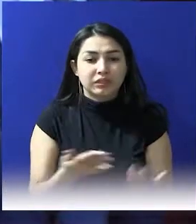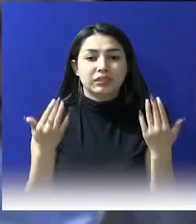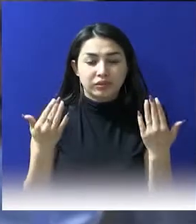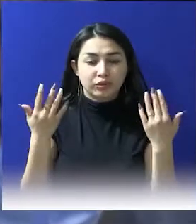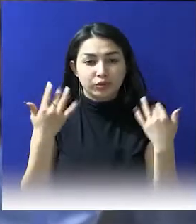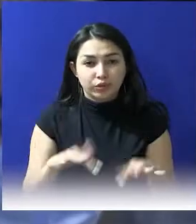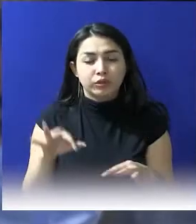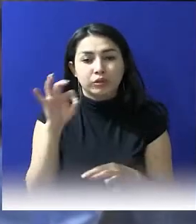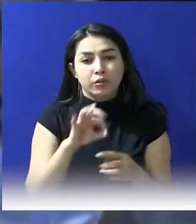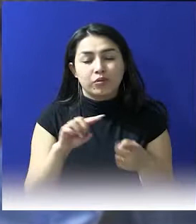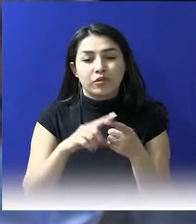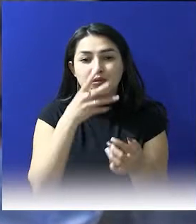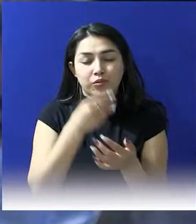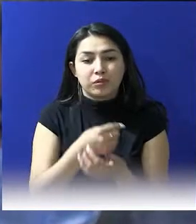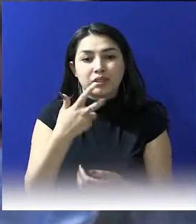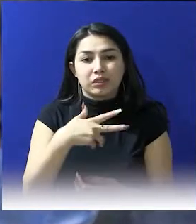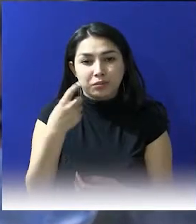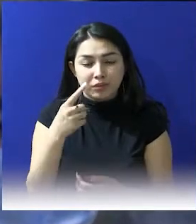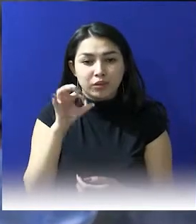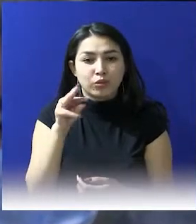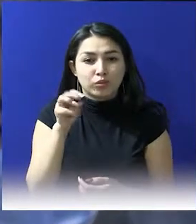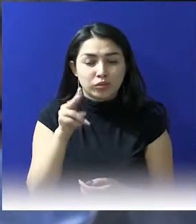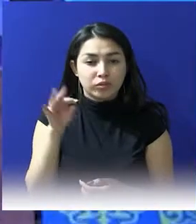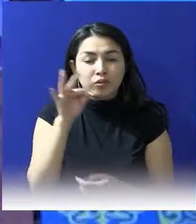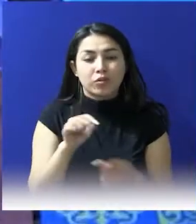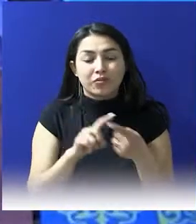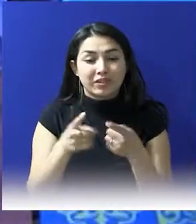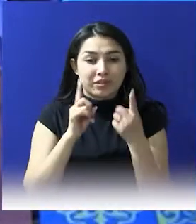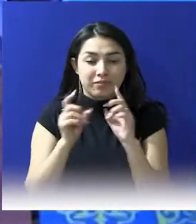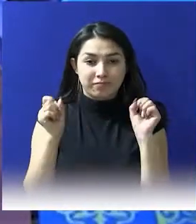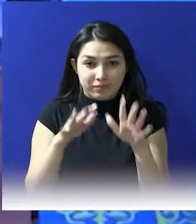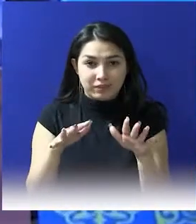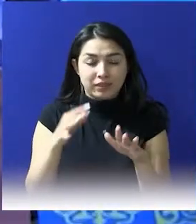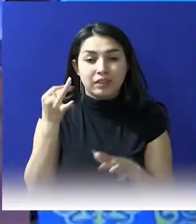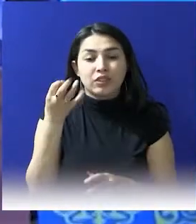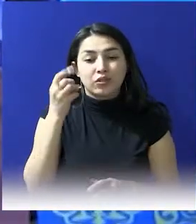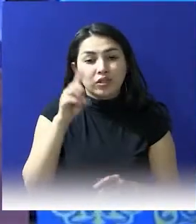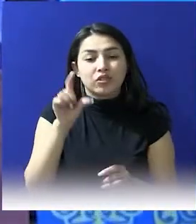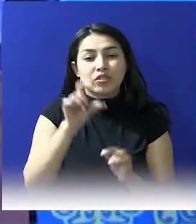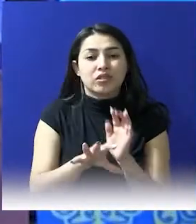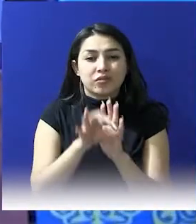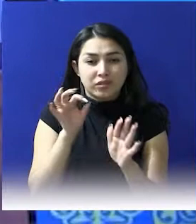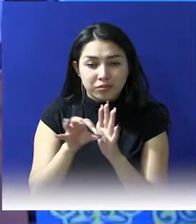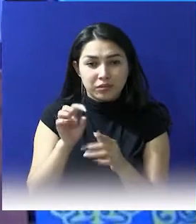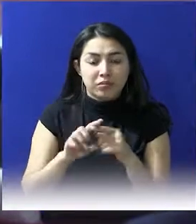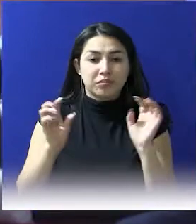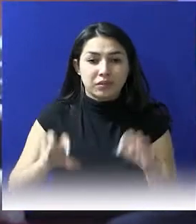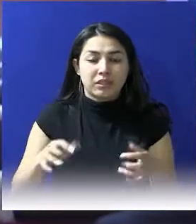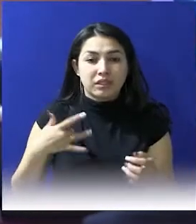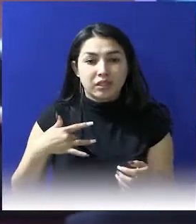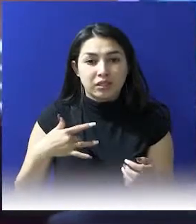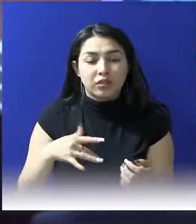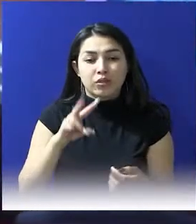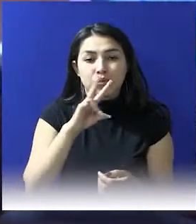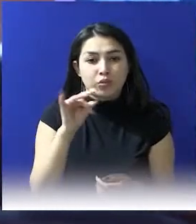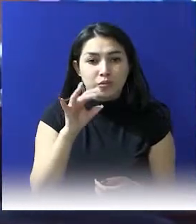сегодня провел очередную свою 31-ю отчетно-выборную конференцию. Инициировав выборы председателя Тарасского